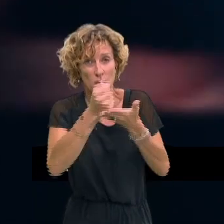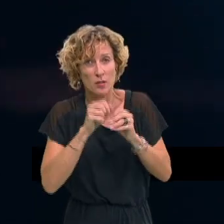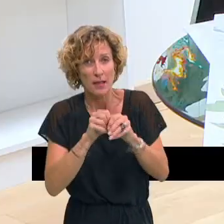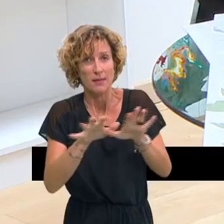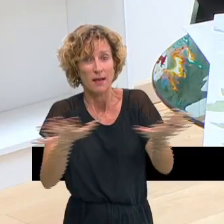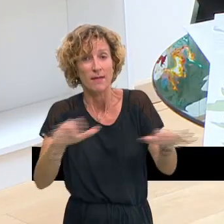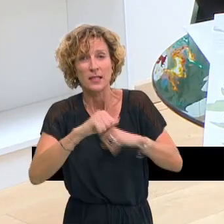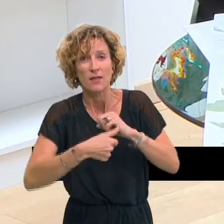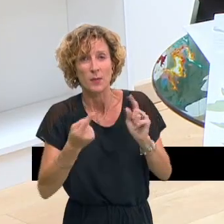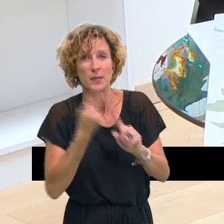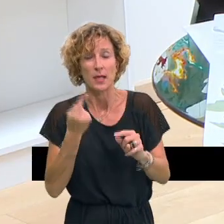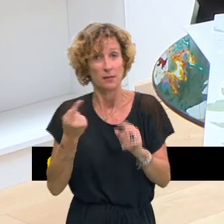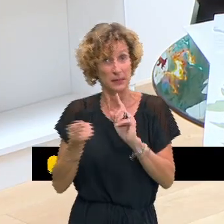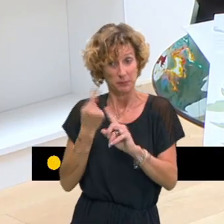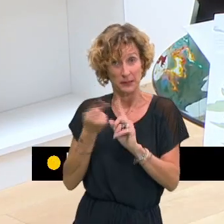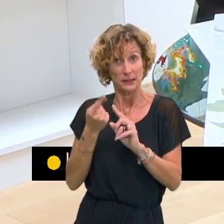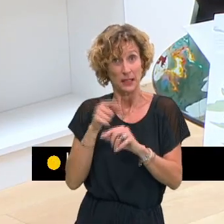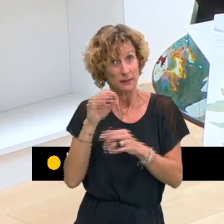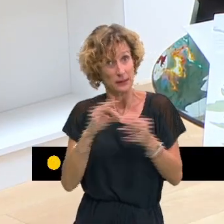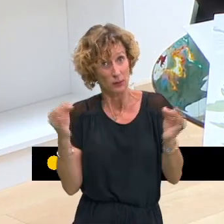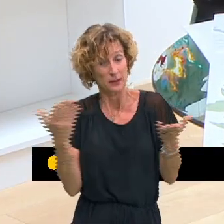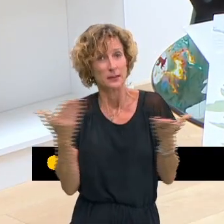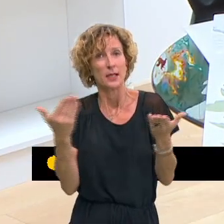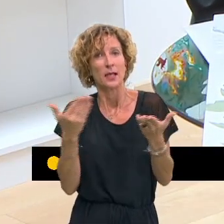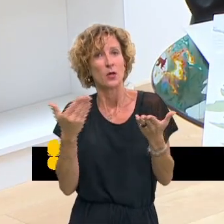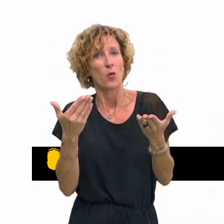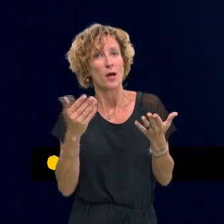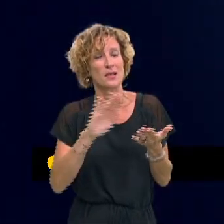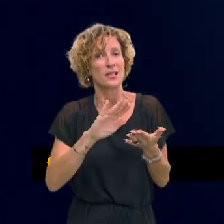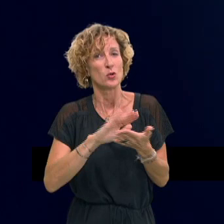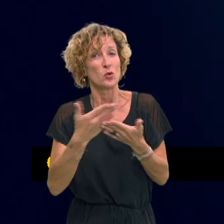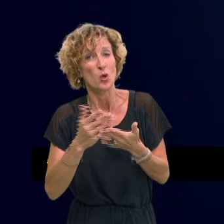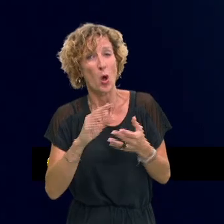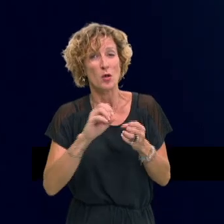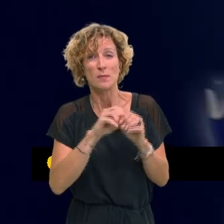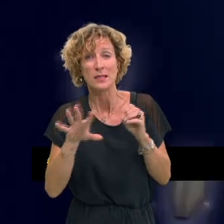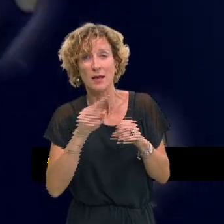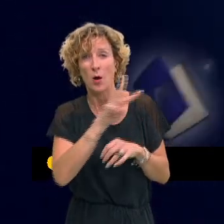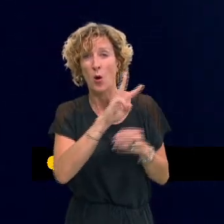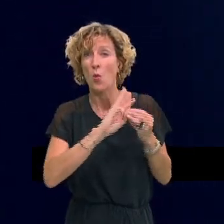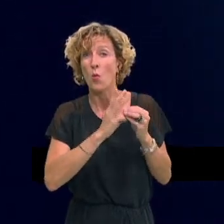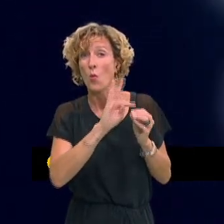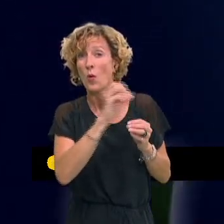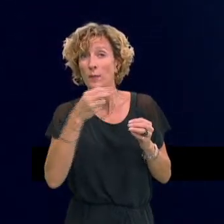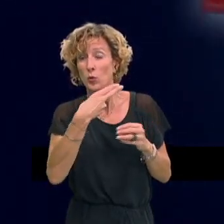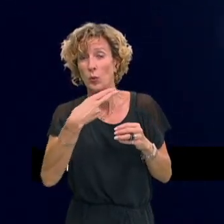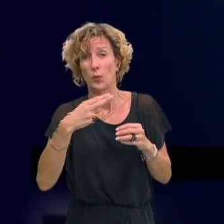formes. La particularité de Beyond Story, c'est vraiment d'être du transmédia. Le webtoon est une première